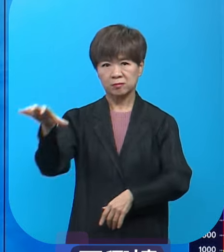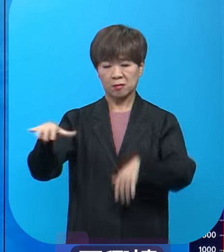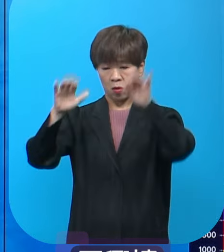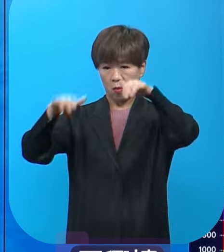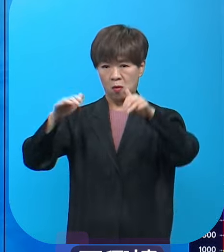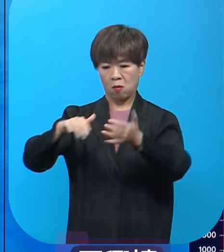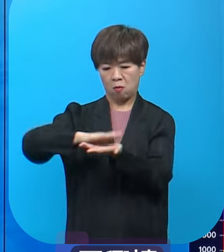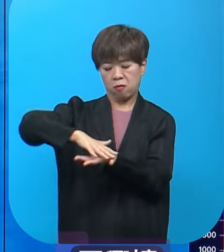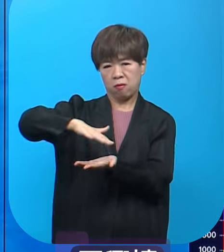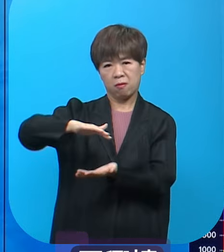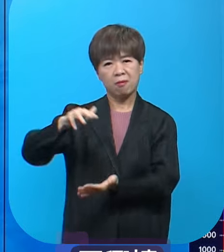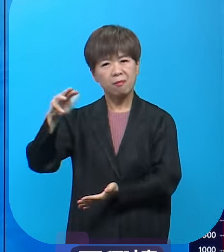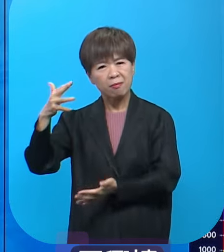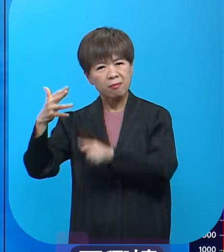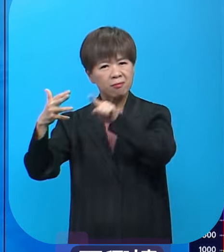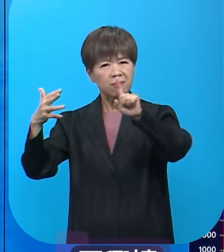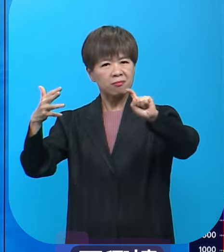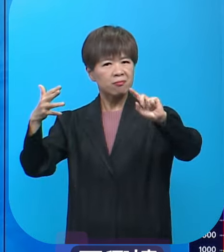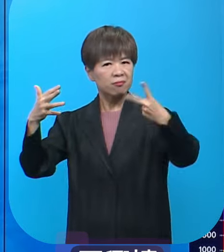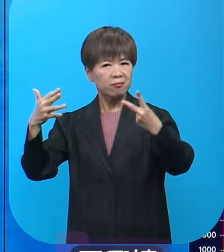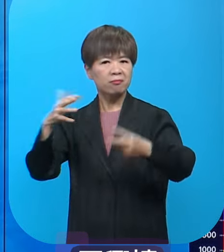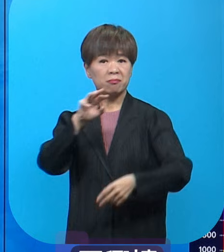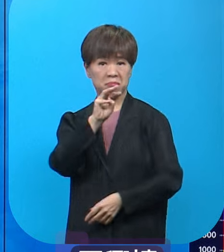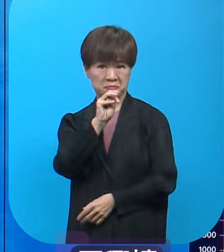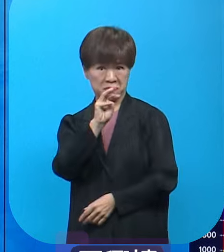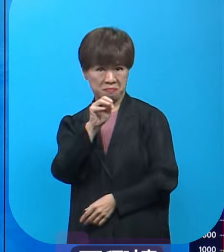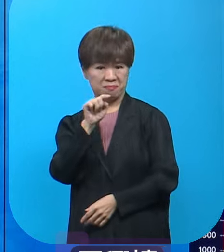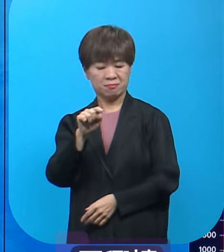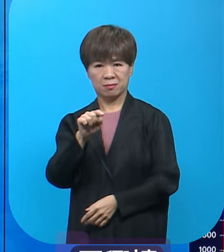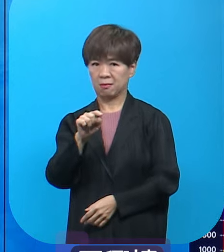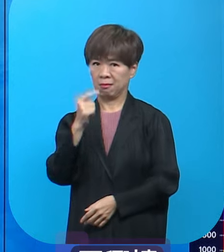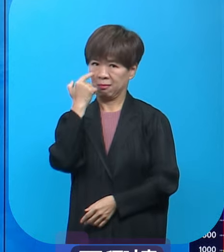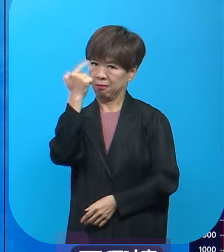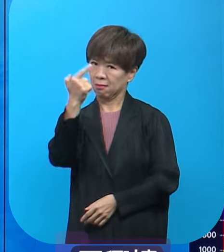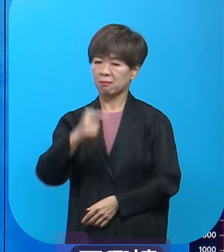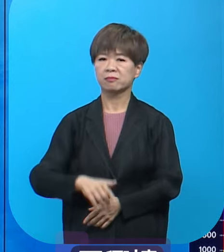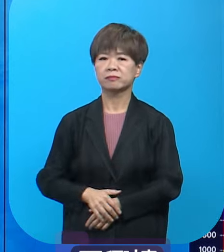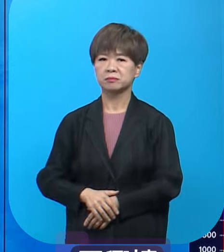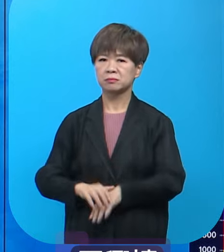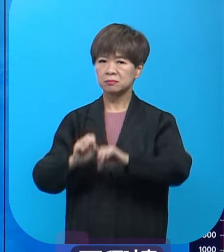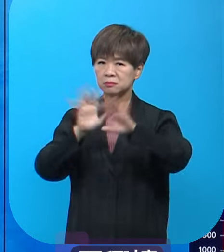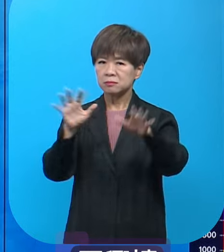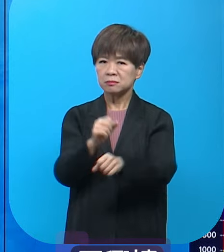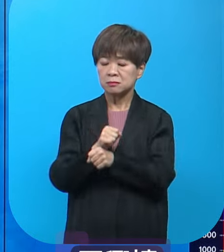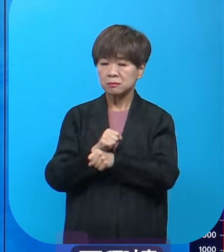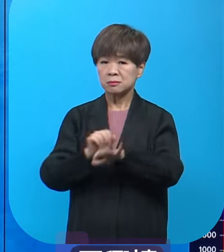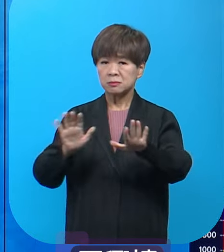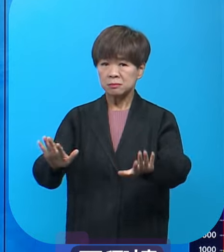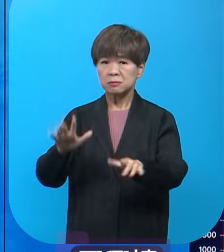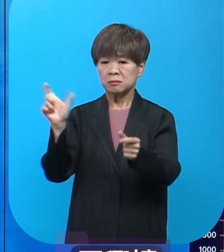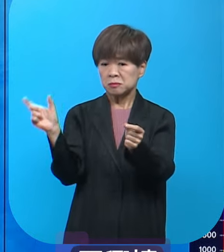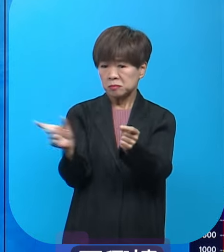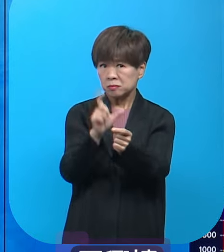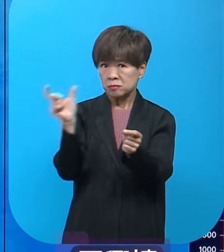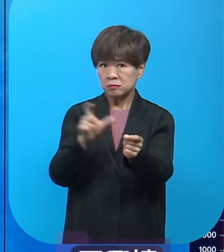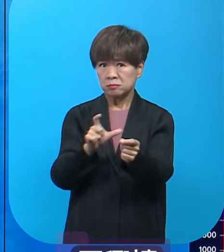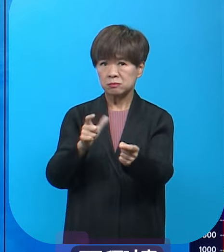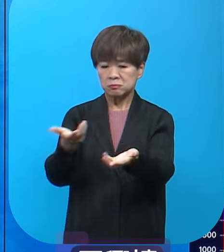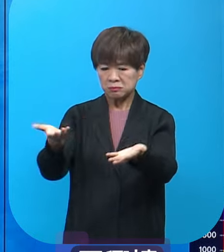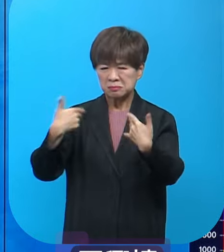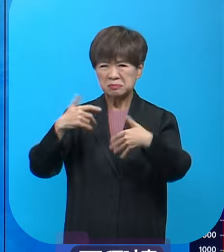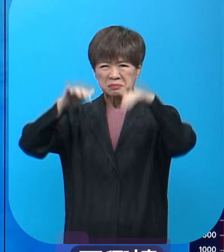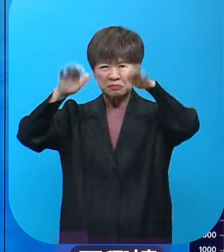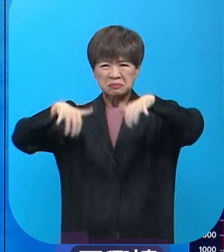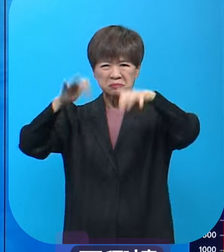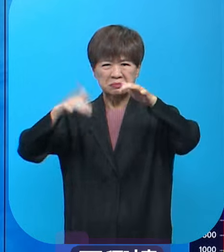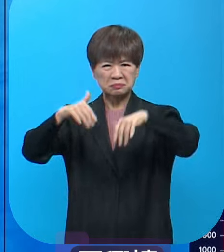到800到1200毫米左右，这些都是非常大的降雨，所以提醒大家，凯米台风它会带来的雨势是相当